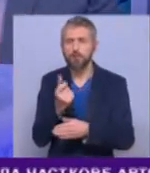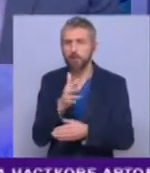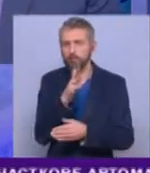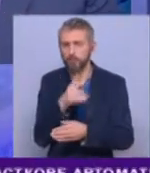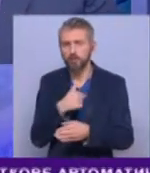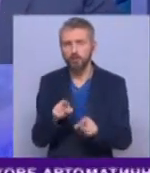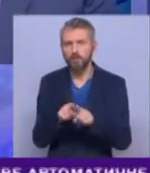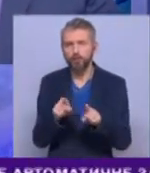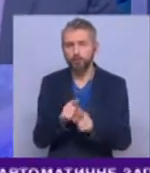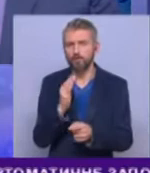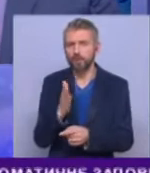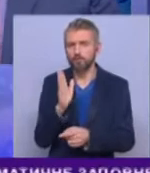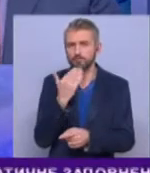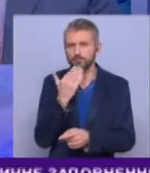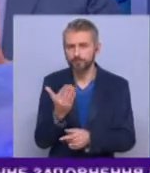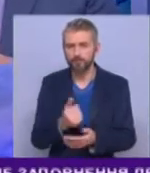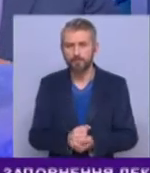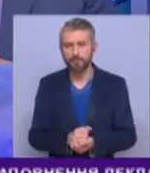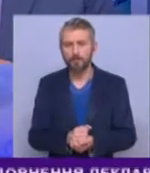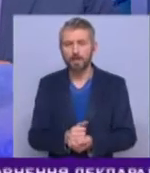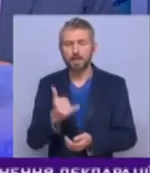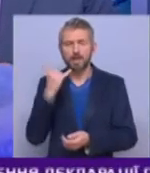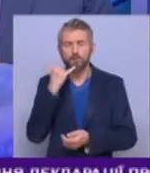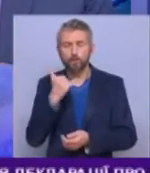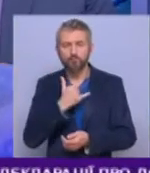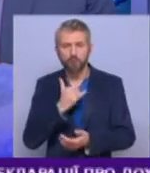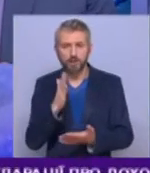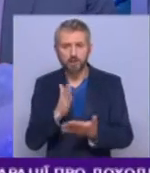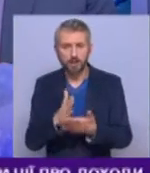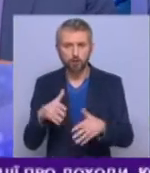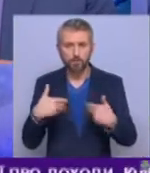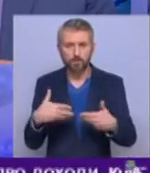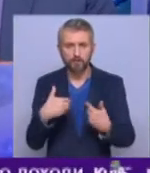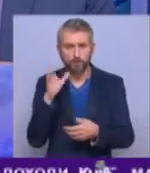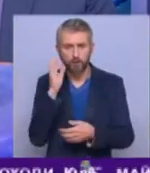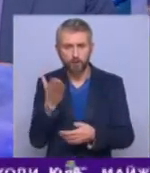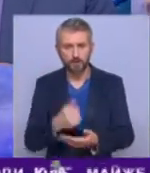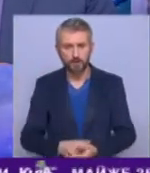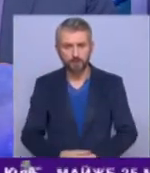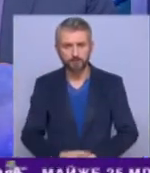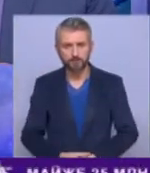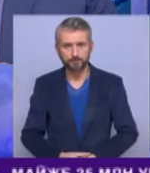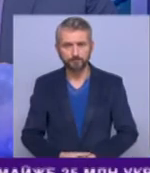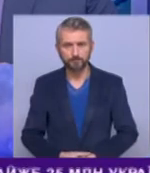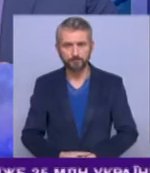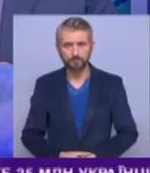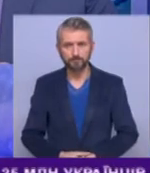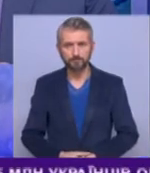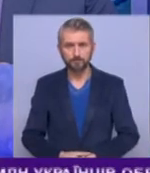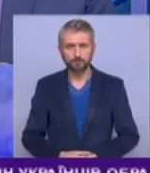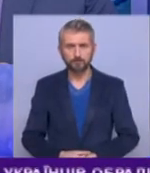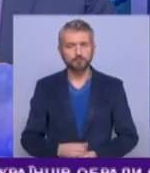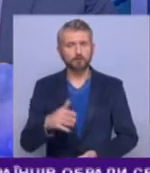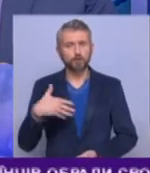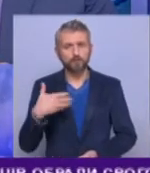я все одно вас це запитаю. Але телефонний дзвінок є на цей момент. Добрий вечір. Слухаємо вас уважно. Алло.